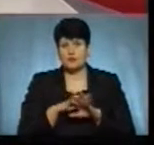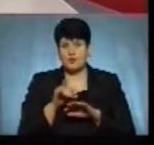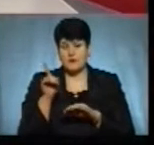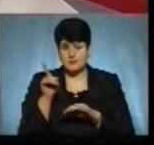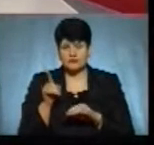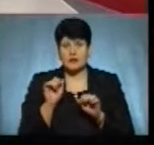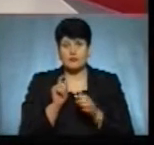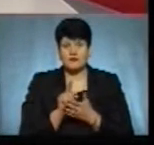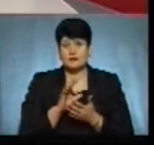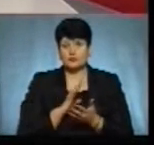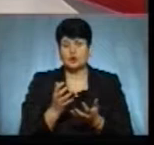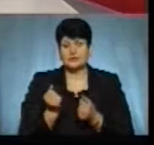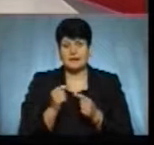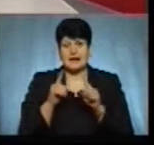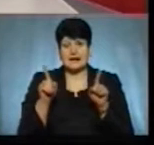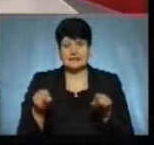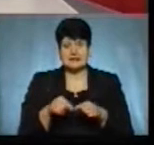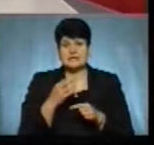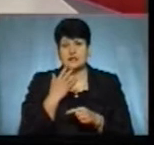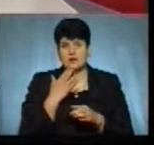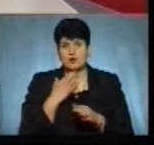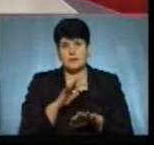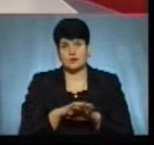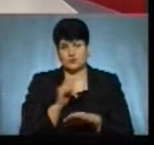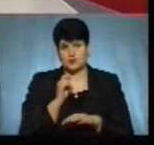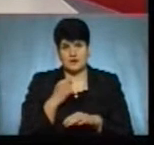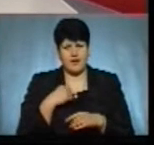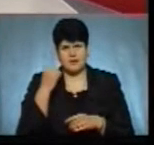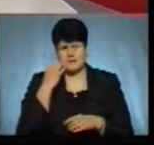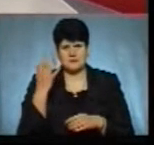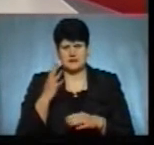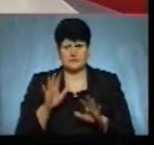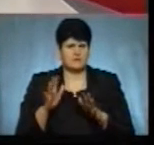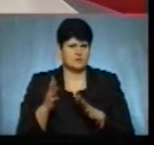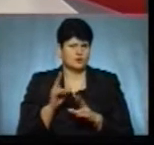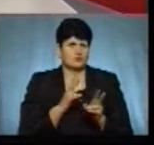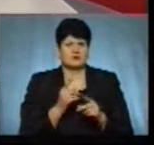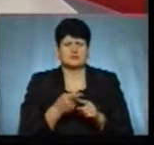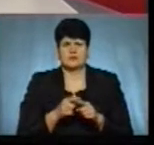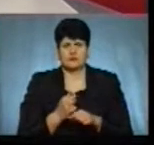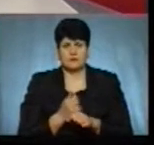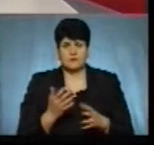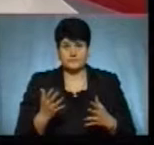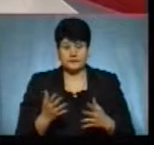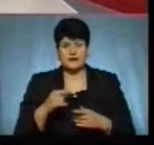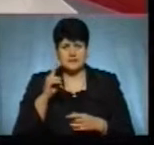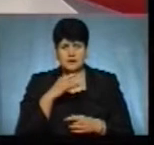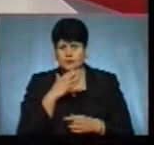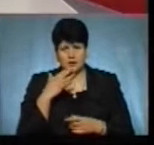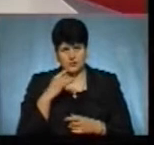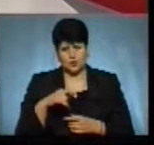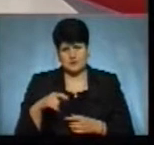повинна була отримати ліцензію Національного банку України. Я не пам'ятаю випадків, щоб хтось це робив. Хоча знаю дуже багато осіб,